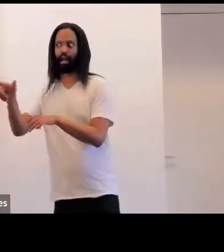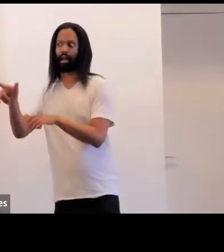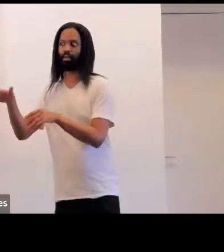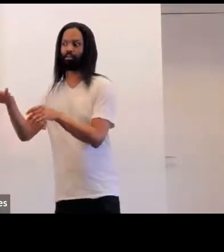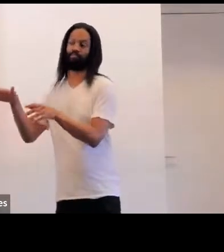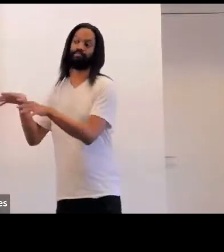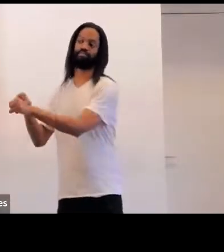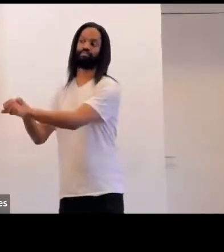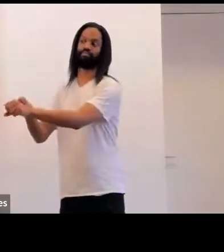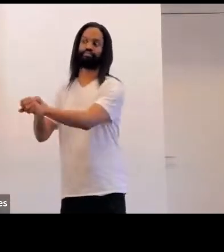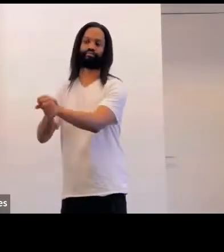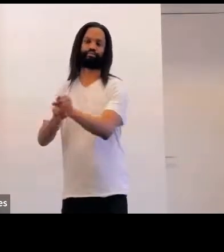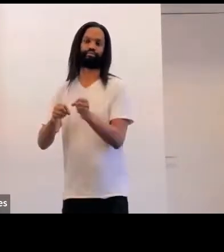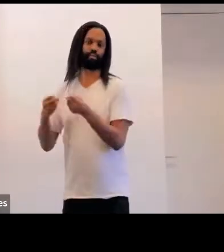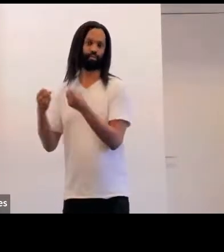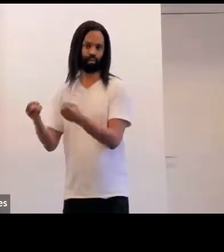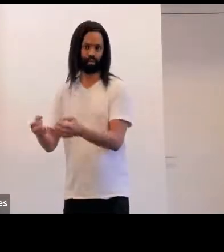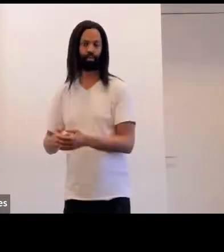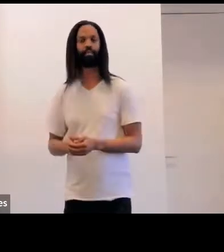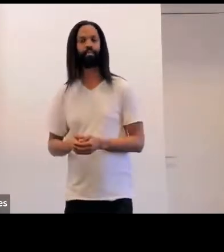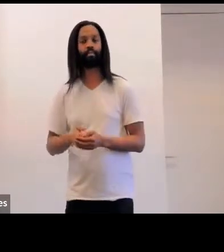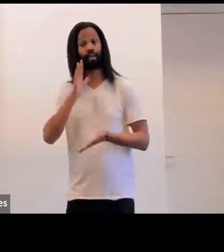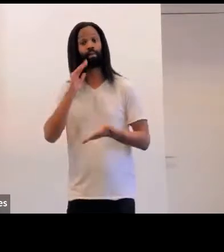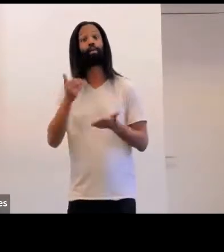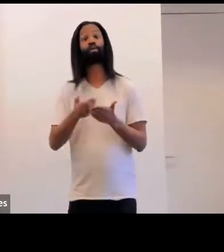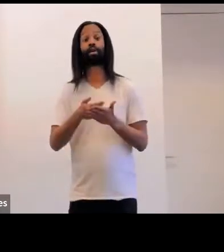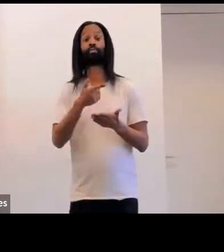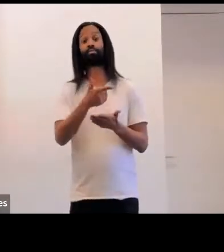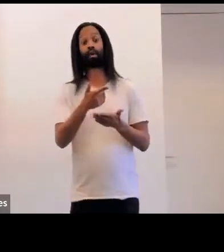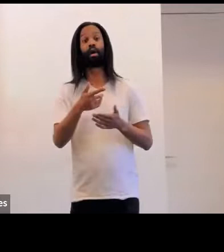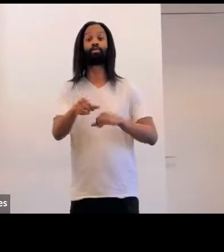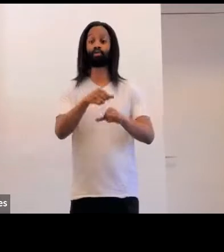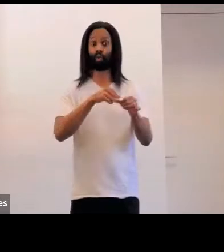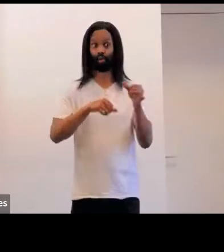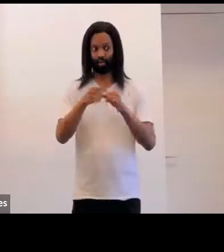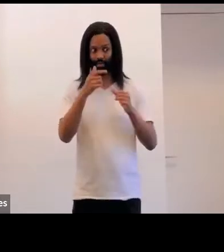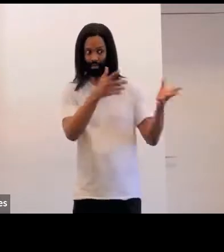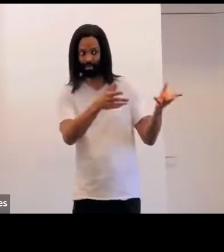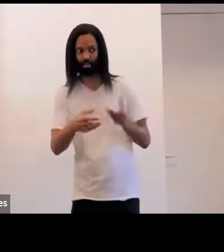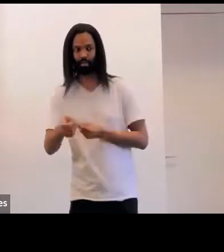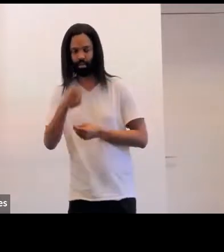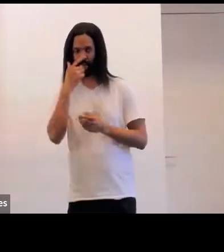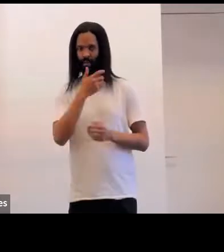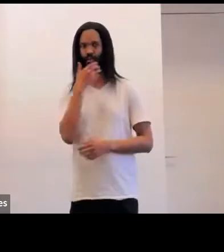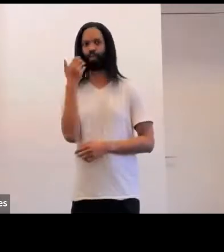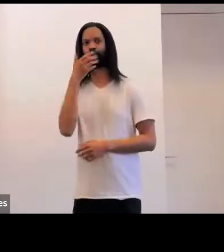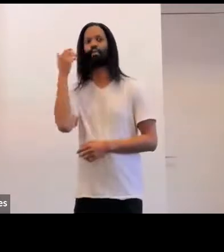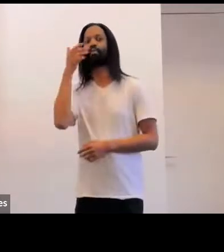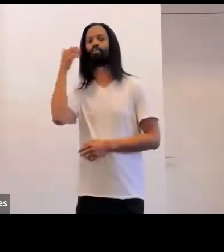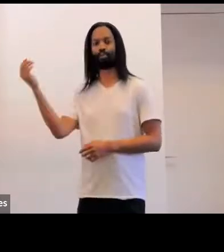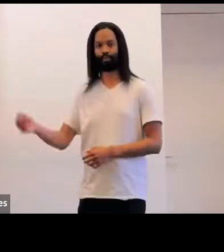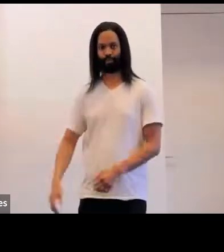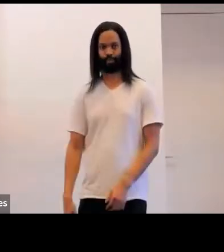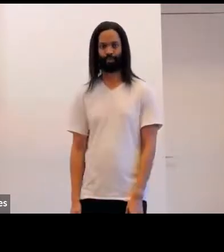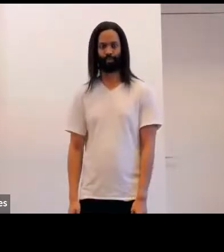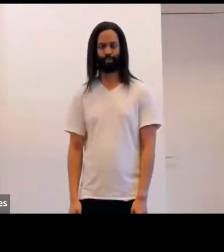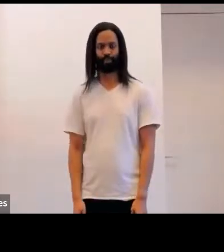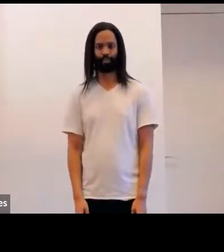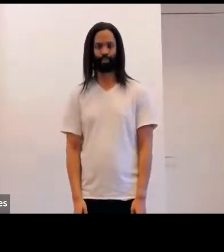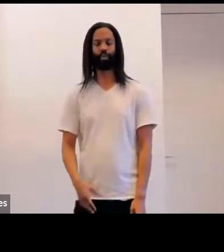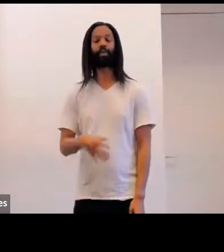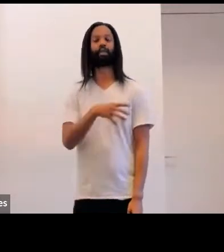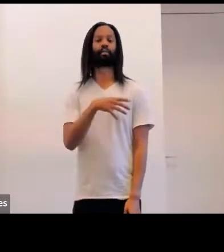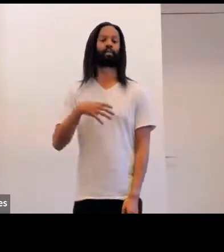dans l'amélioration des conditions de prise en charge des sans-abri. Vous êtes revenus les unes et les autres, Muriel Colombo